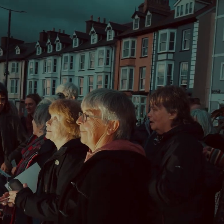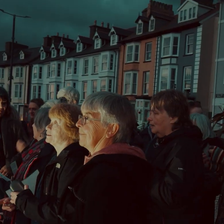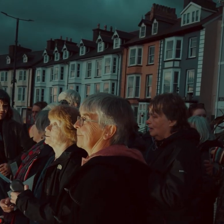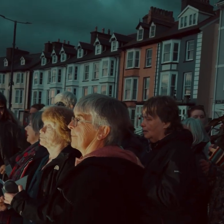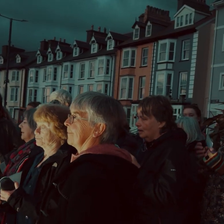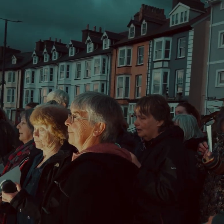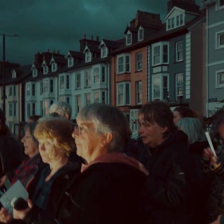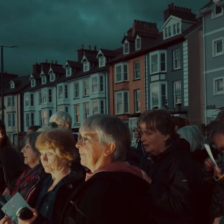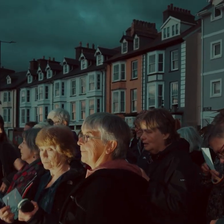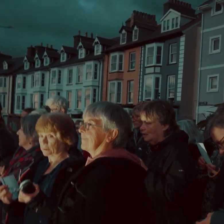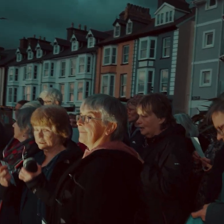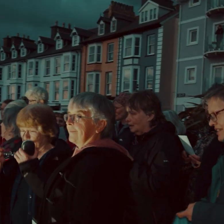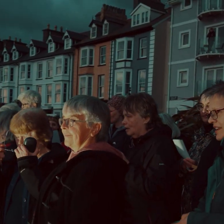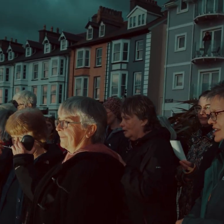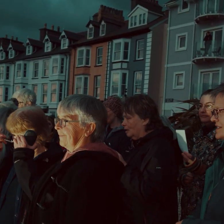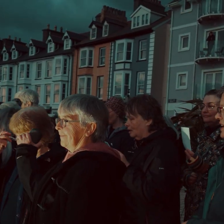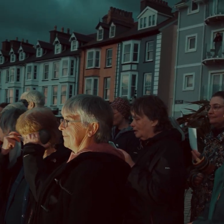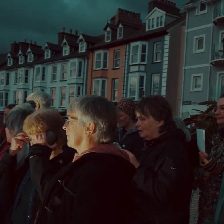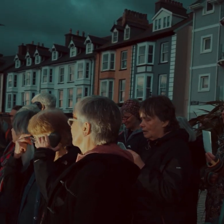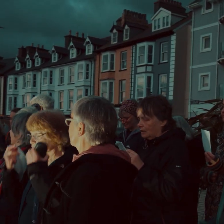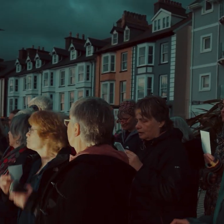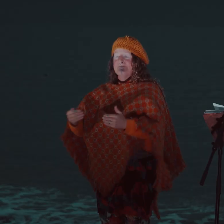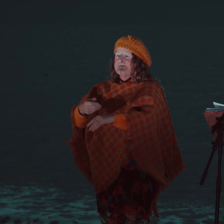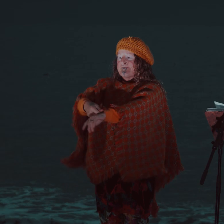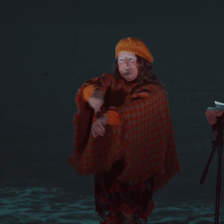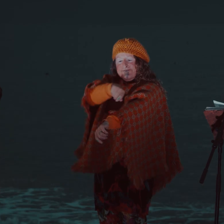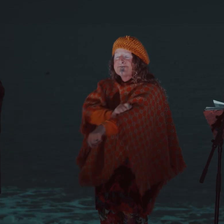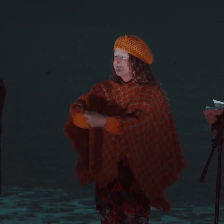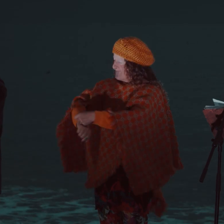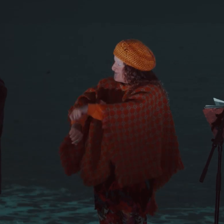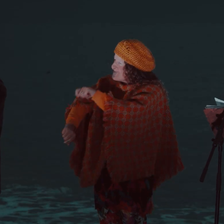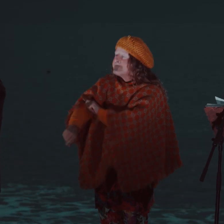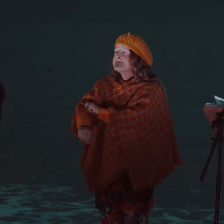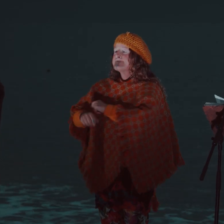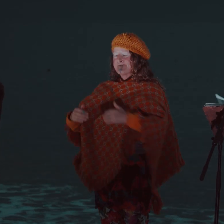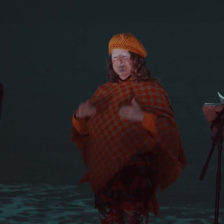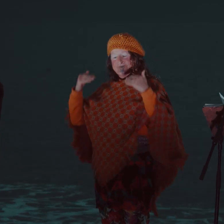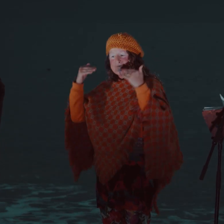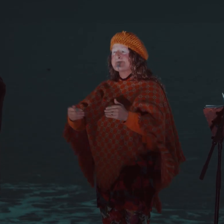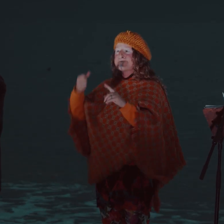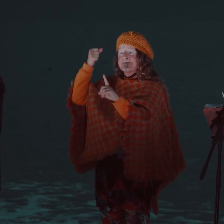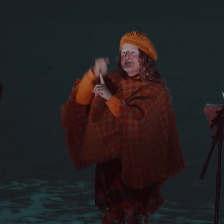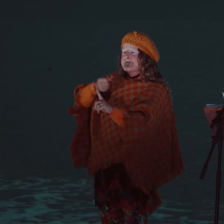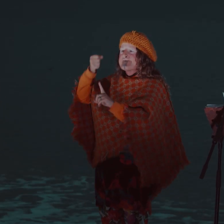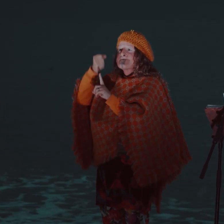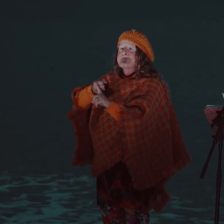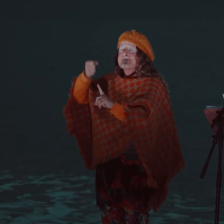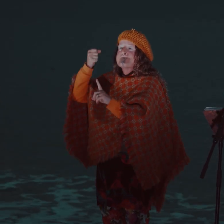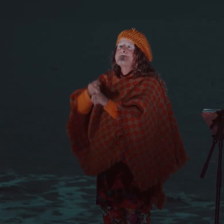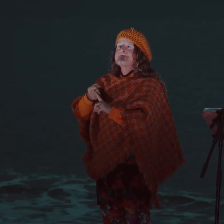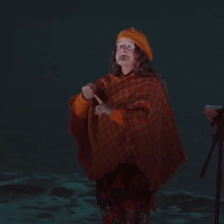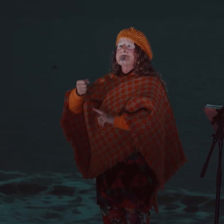armaments. Wrth roi terfyn ar y traffig ffiaidd mewn merched y phlant. If we, as the women of this generation,